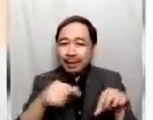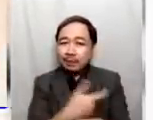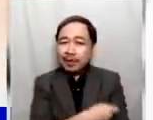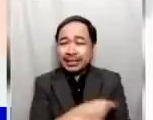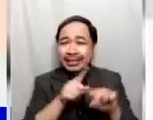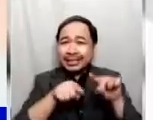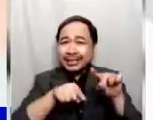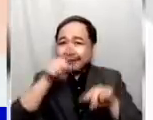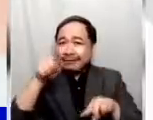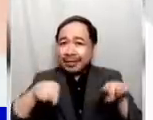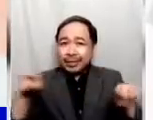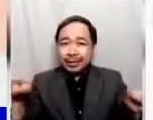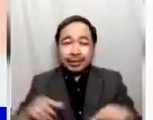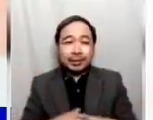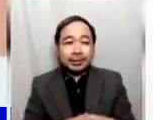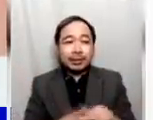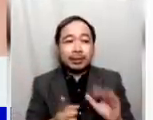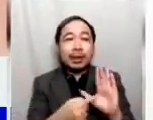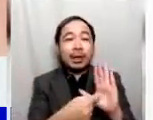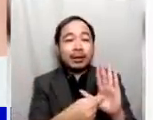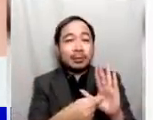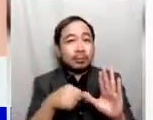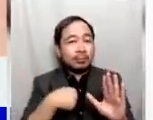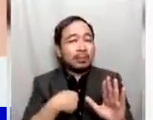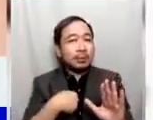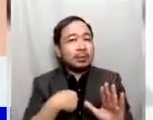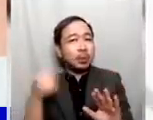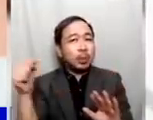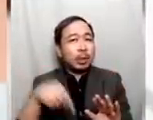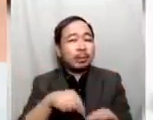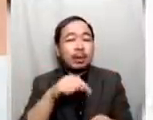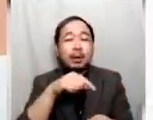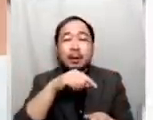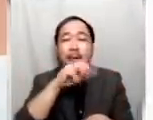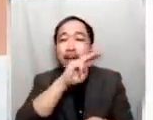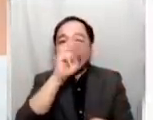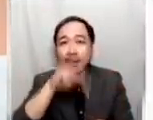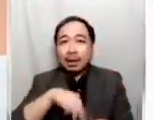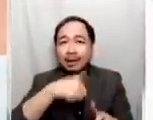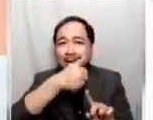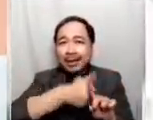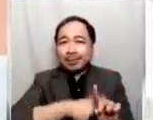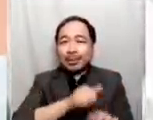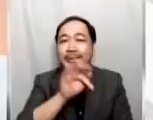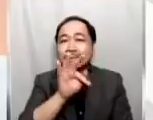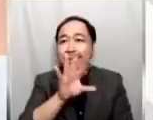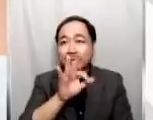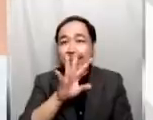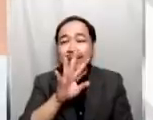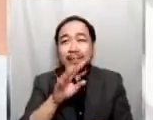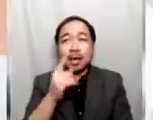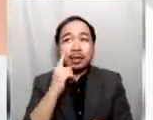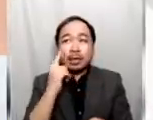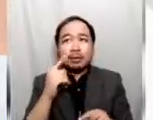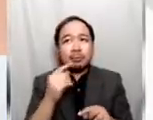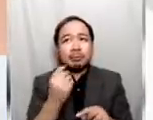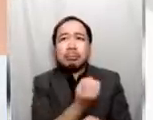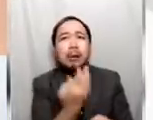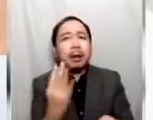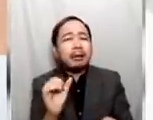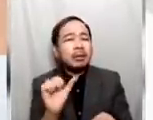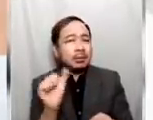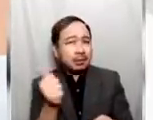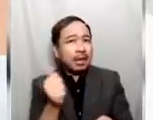Manila April 19. So we are like more of us, like more than 10. We stayed in